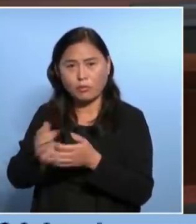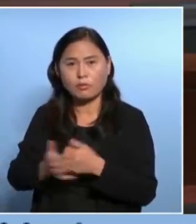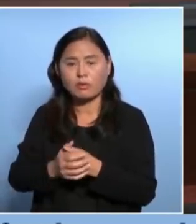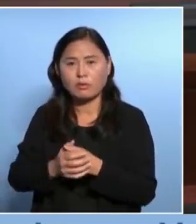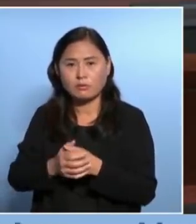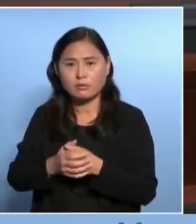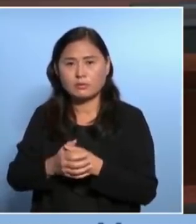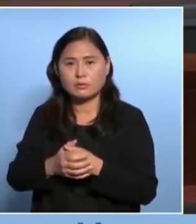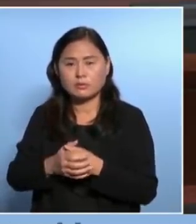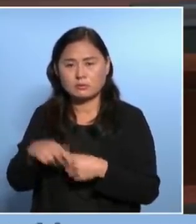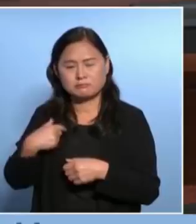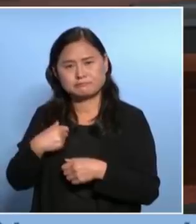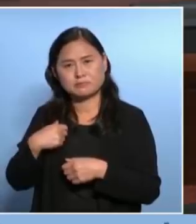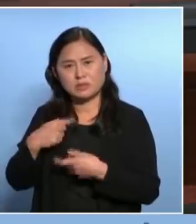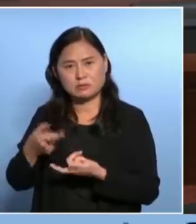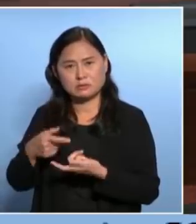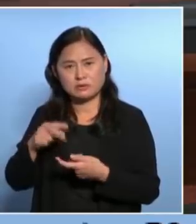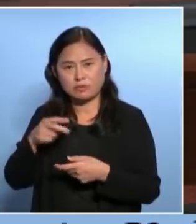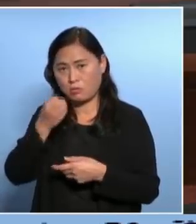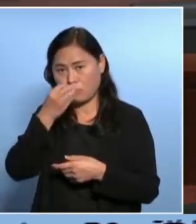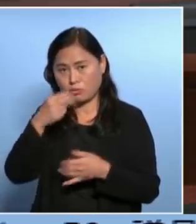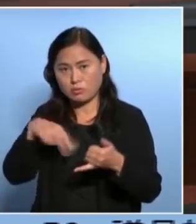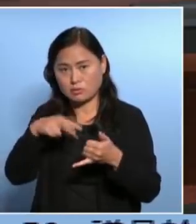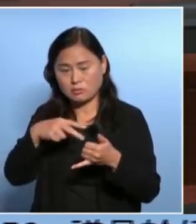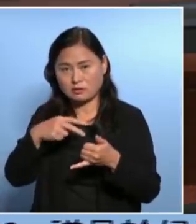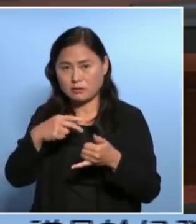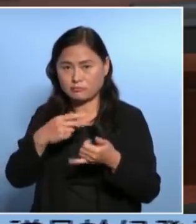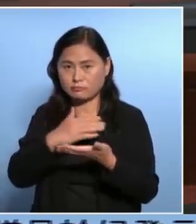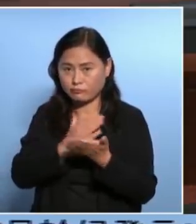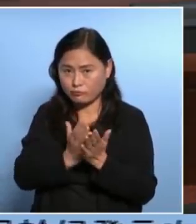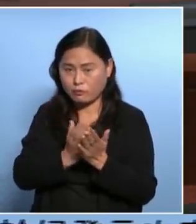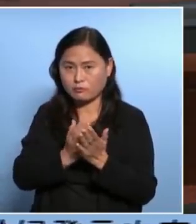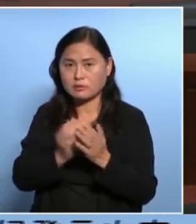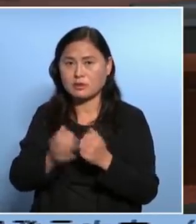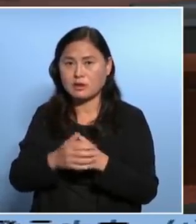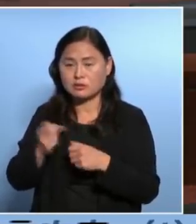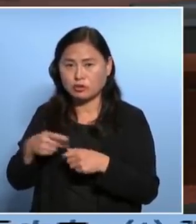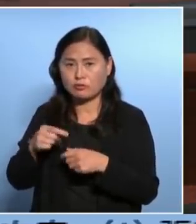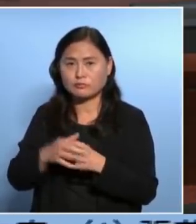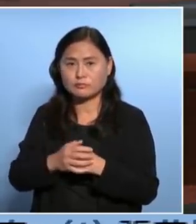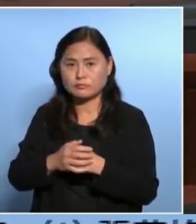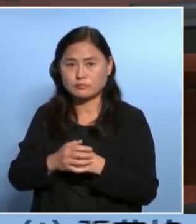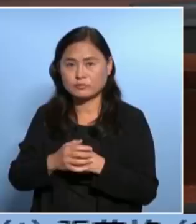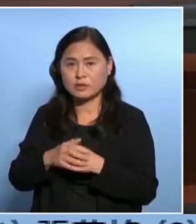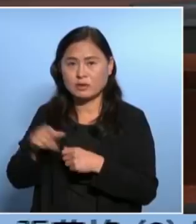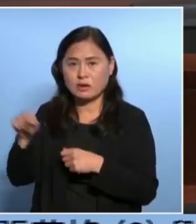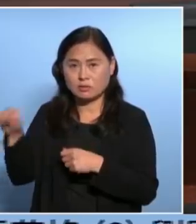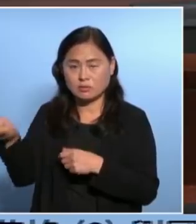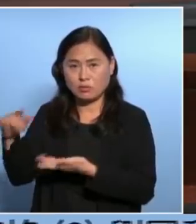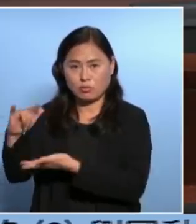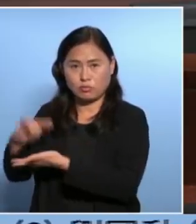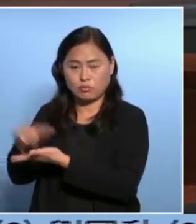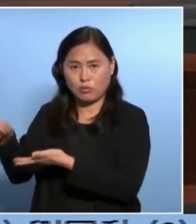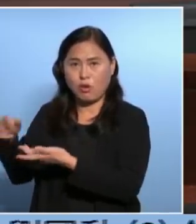睇翻我哋現時香港嗰個嘅檢疫設施。第二咧就係當地咧本身亦都係一個嘅即係疫情爆發嘅地